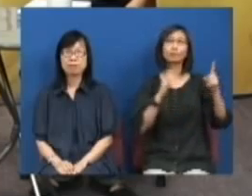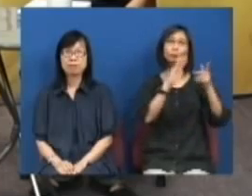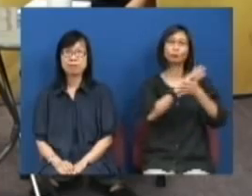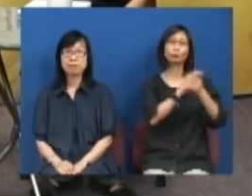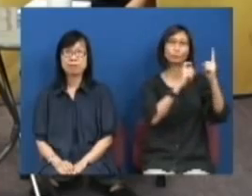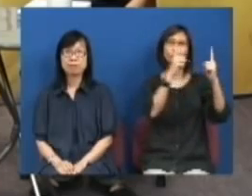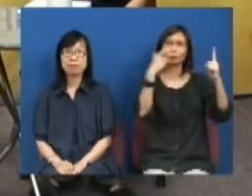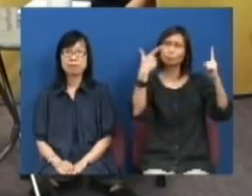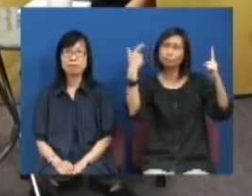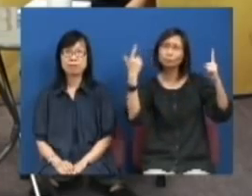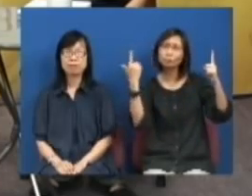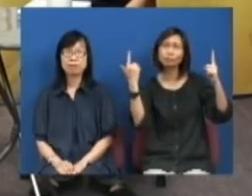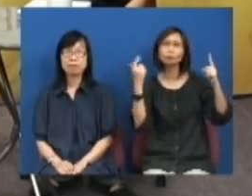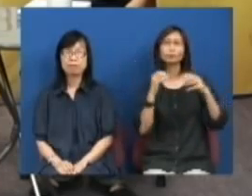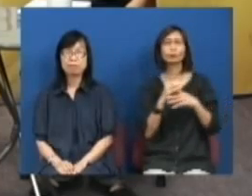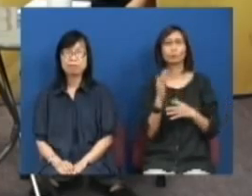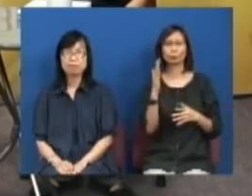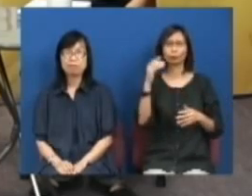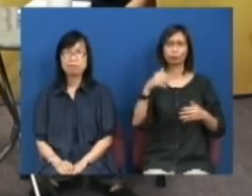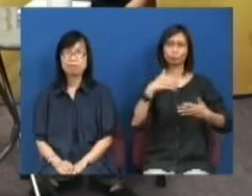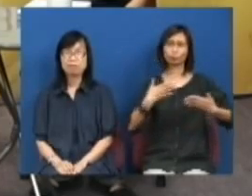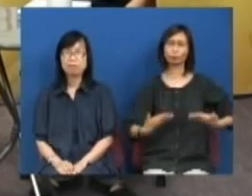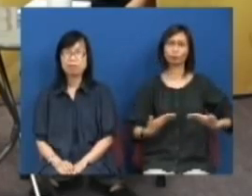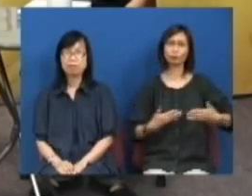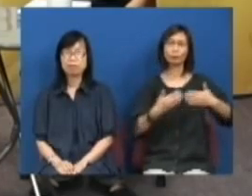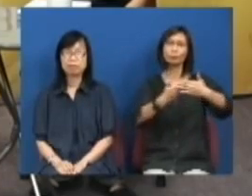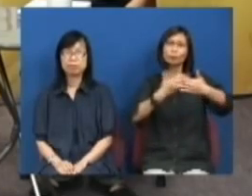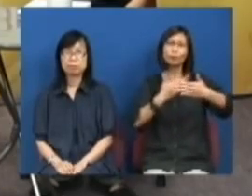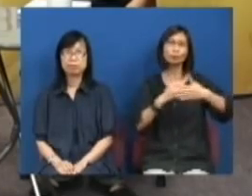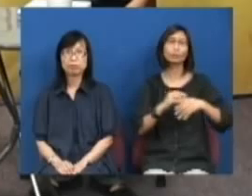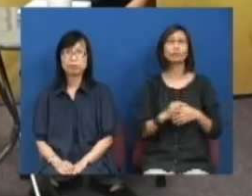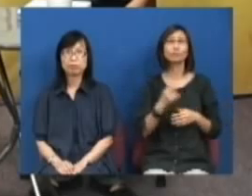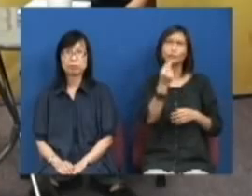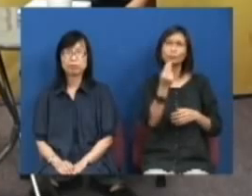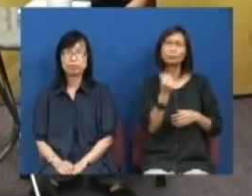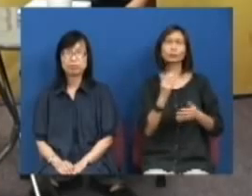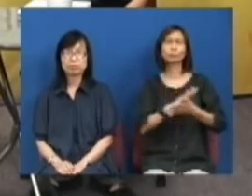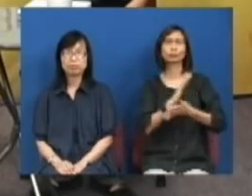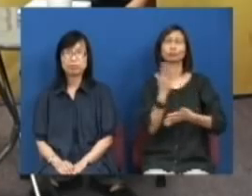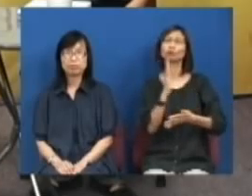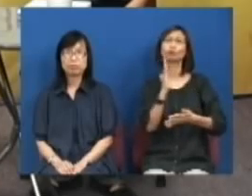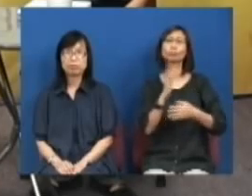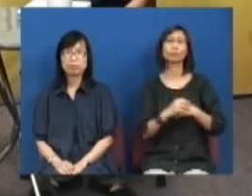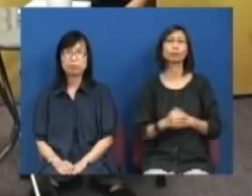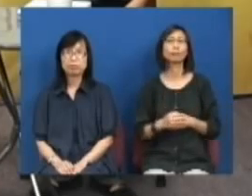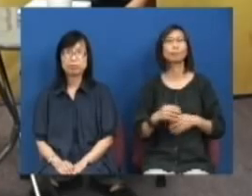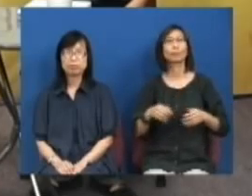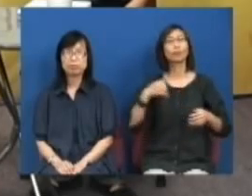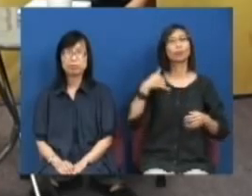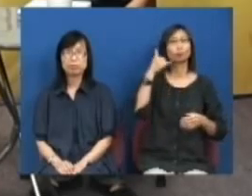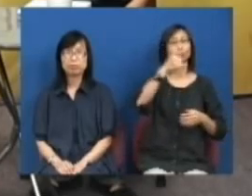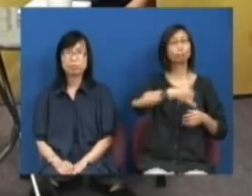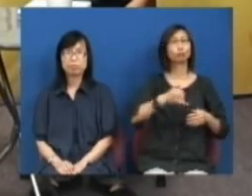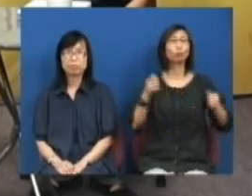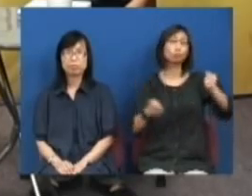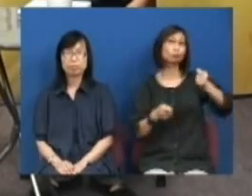咁就可能大家都會覺得每一年，即係我哋喺維園燭光晚會去悼念六四，似乎好